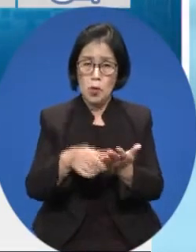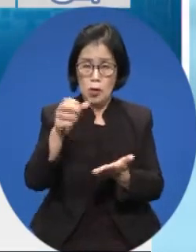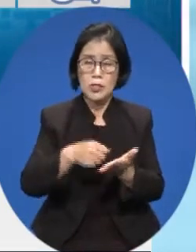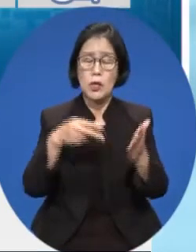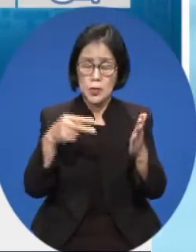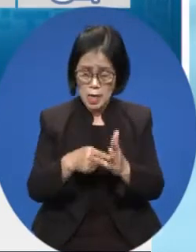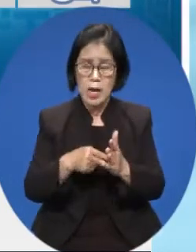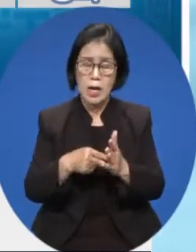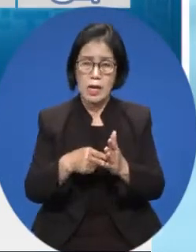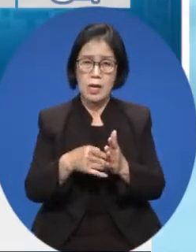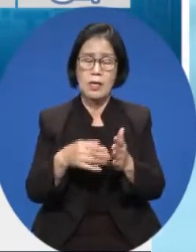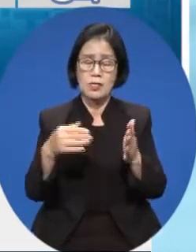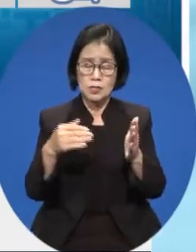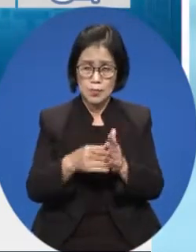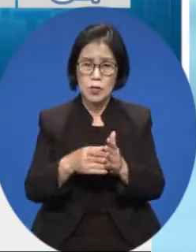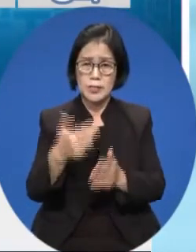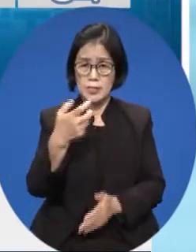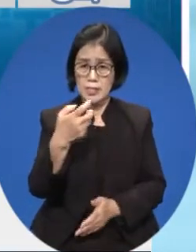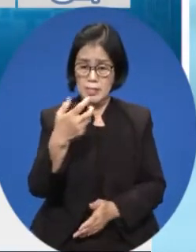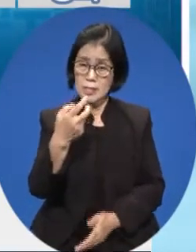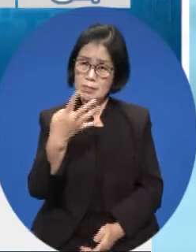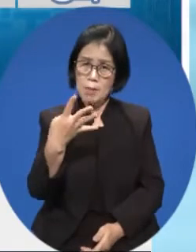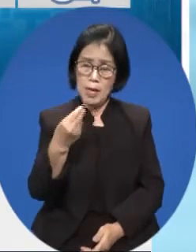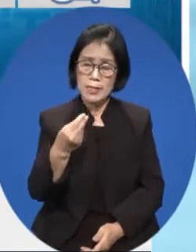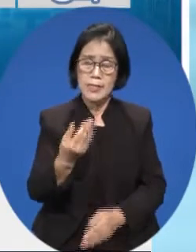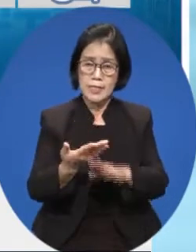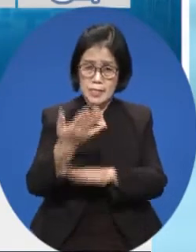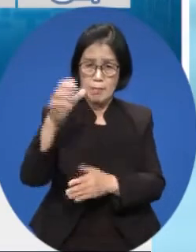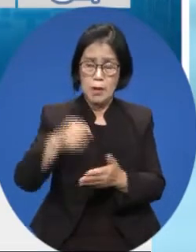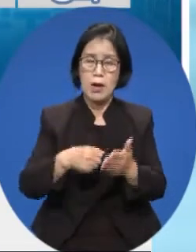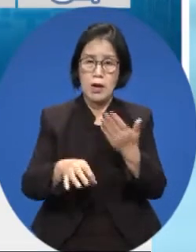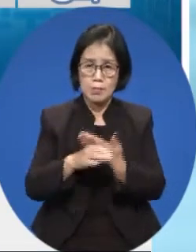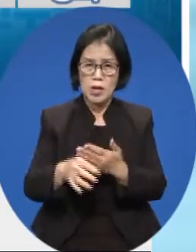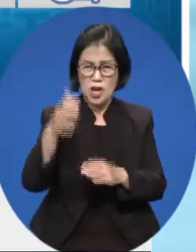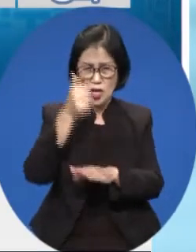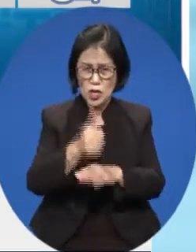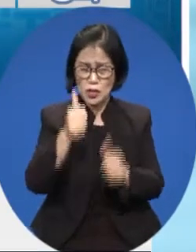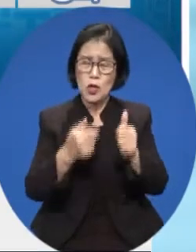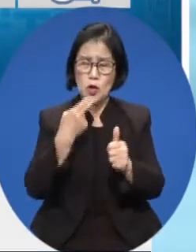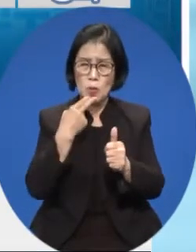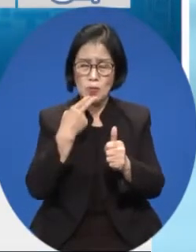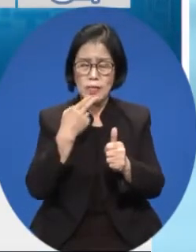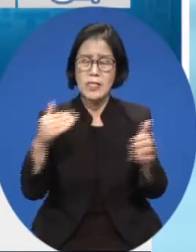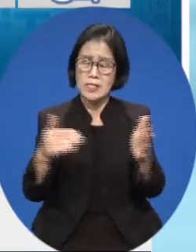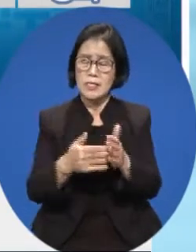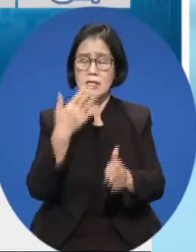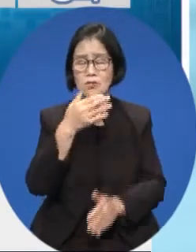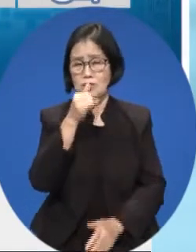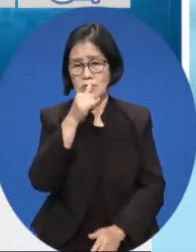선거인단이 있거든요 배치 쌍 함께 이상 어두우면 이제 이거는 결선 투표 안가고 또 끝날 수 있겠다 이런 판단을 할 수가